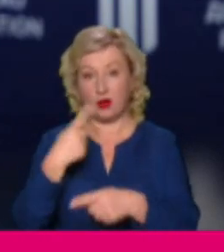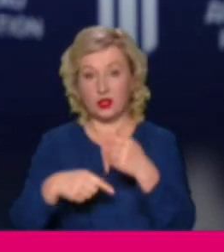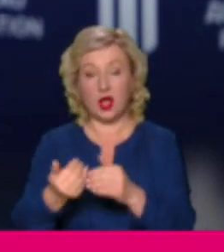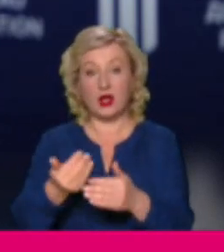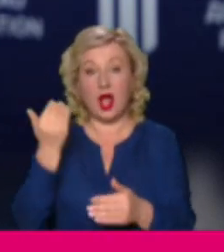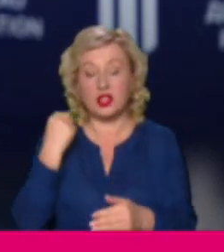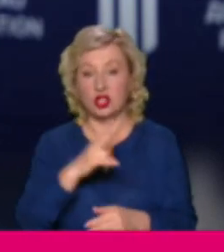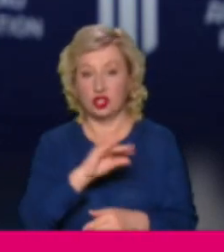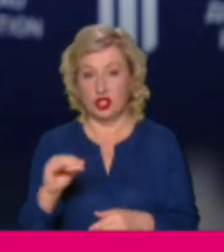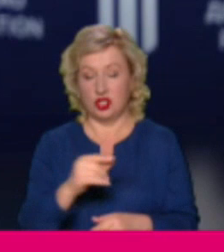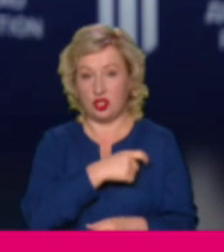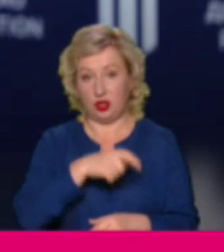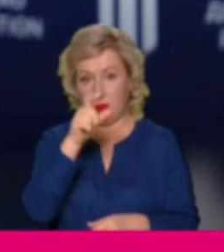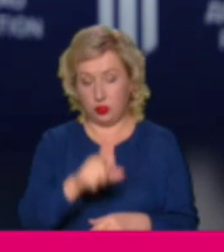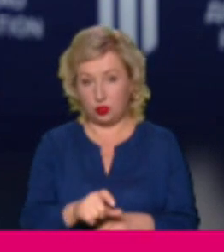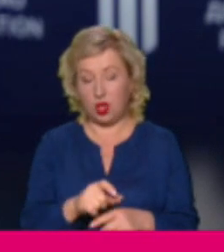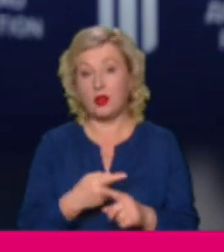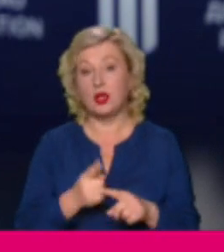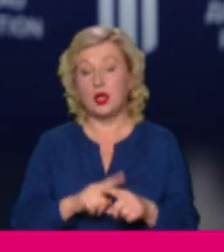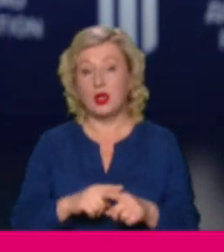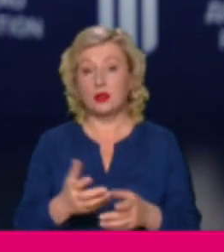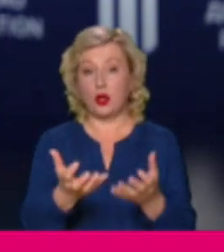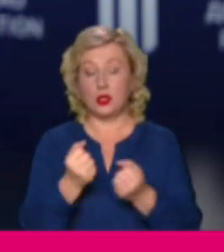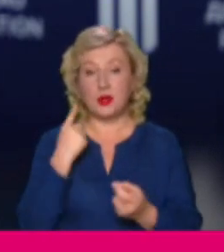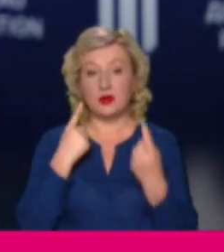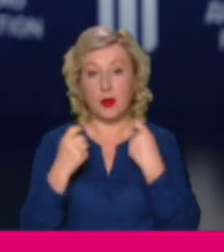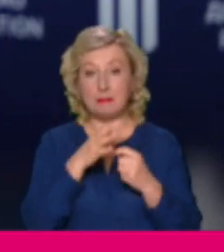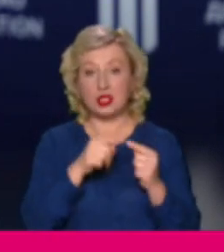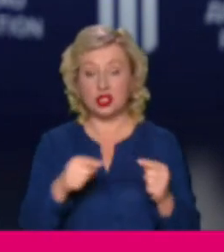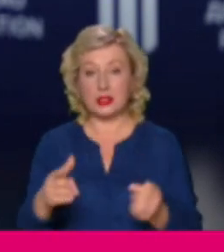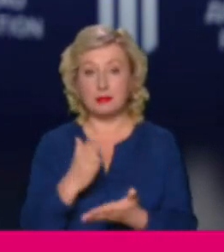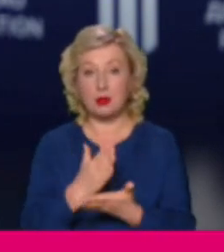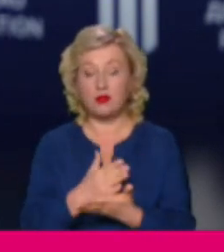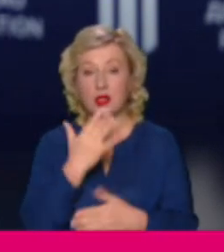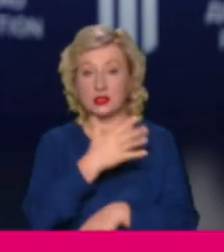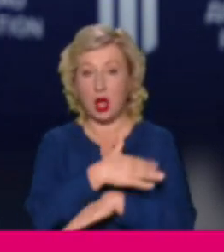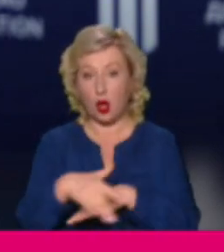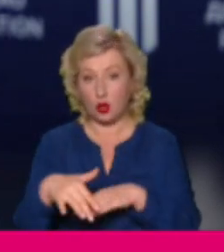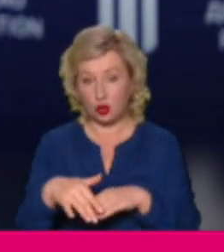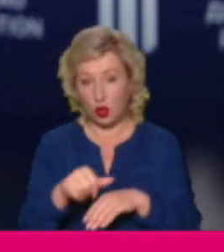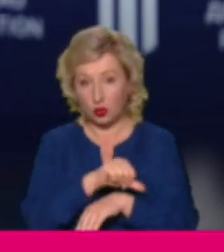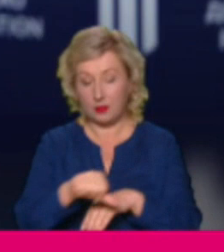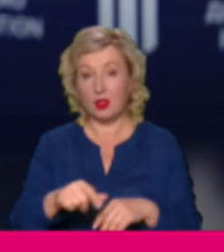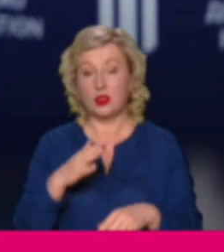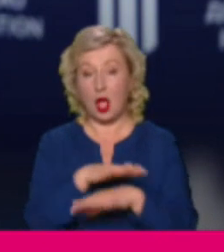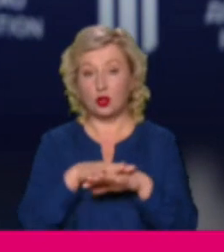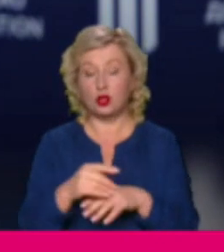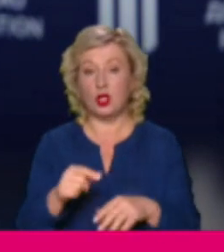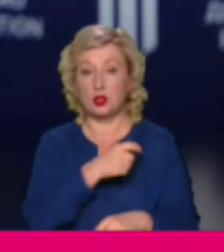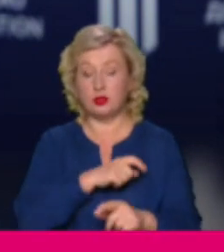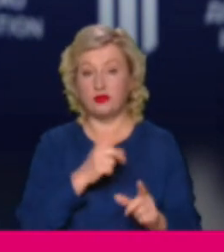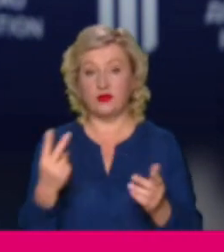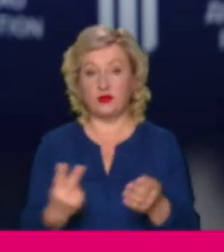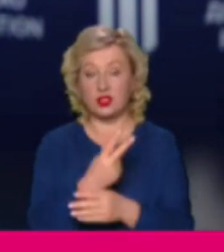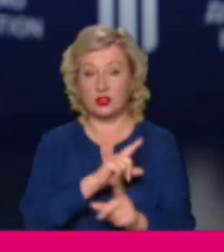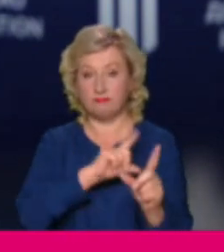народний обранець. ДБР отримано інформацію, що під час перебування за кордоном народний депутат встигнув двічі відвідати